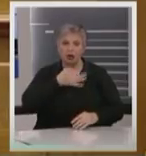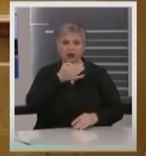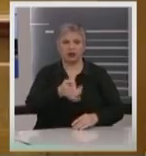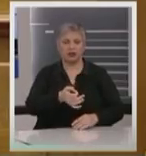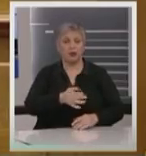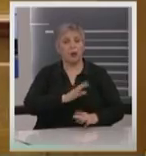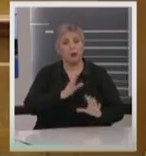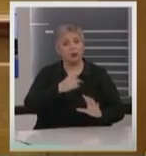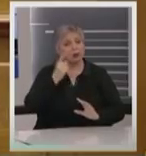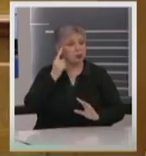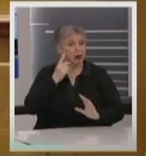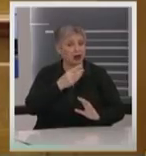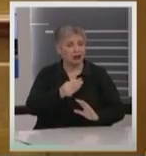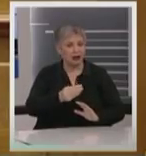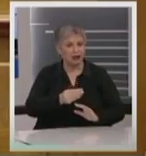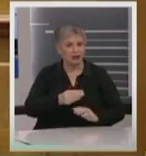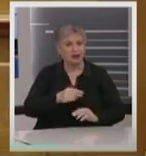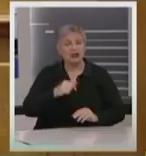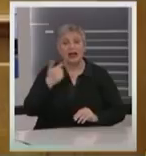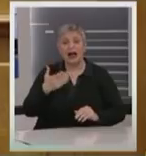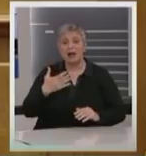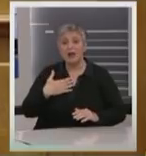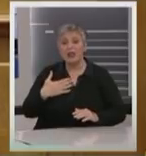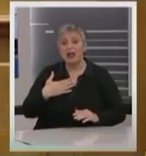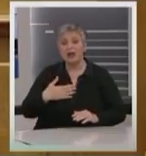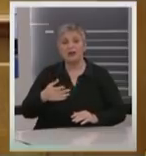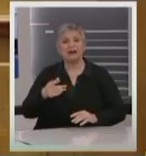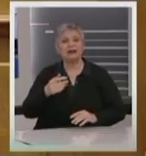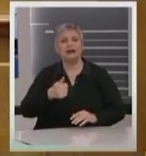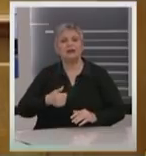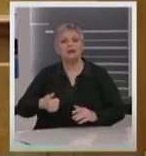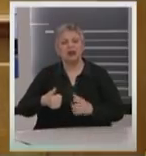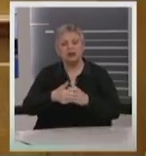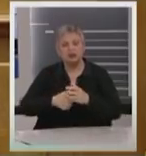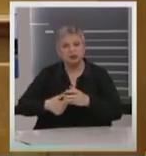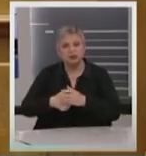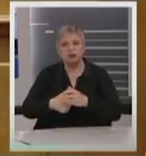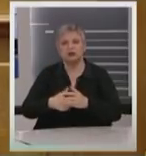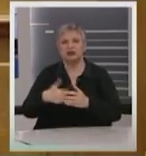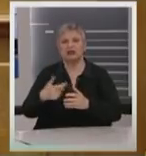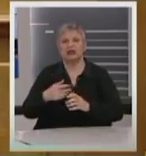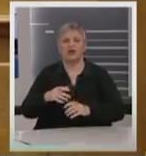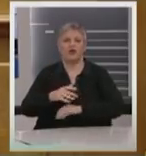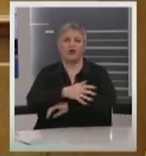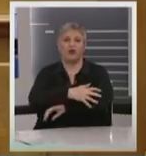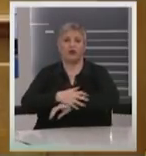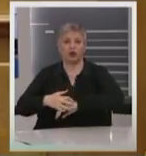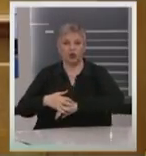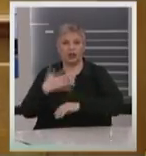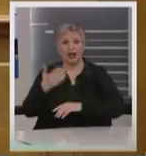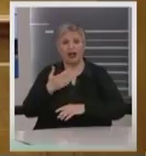Πιο αποτελεσματική πολιτική απέναντι στη φτώχεια και στον κοινωνικό αποκλεισμό δεν είναι τα αποσπασματικά